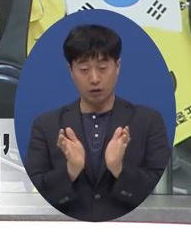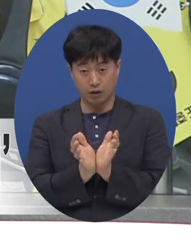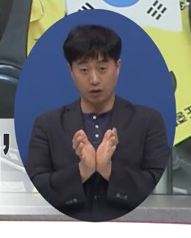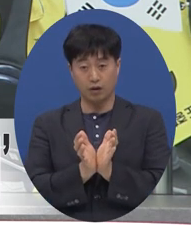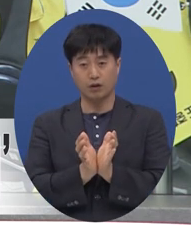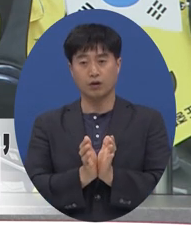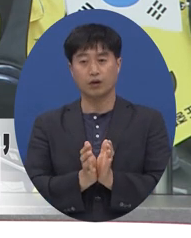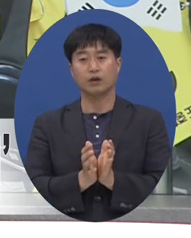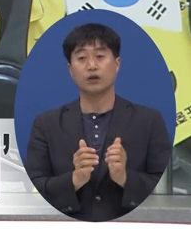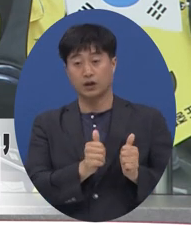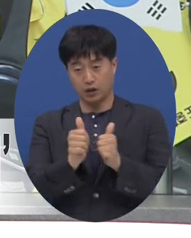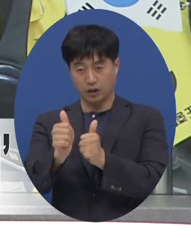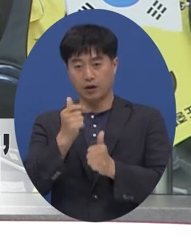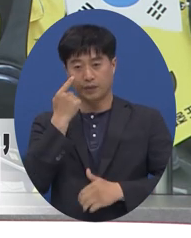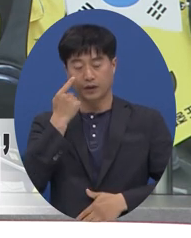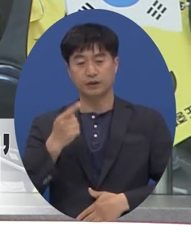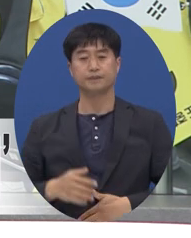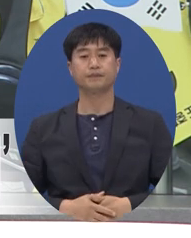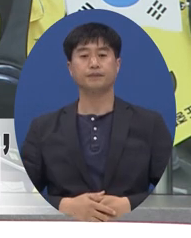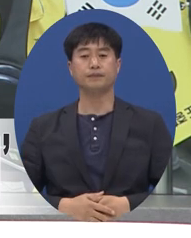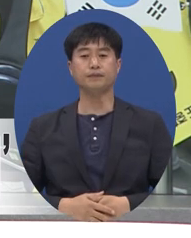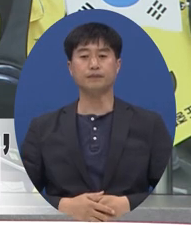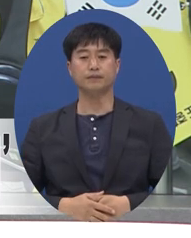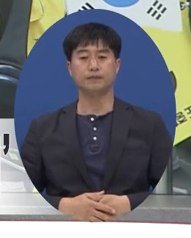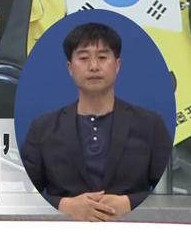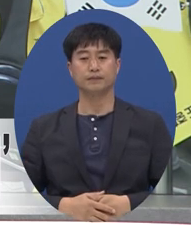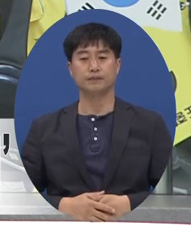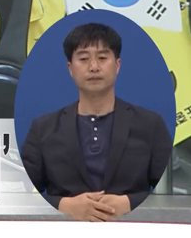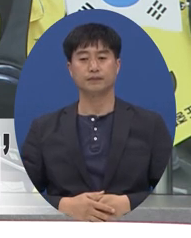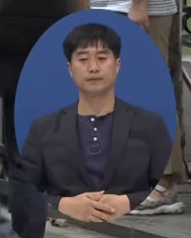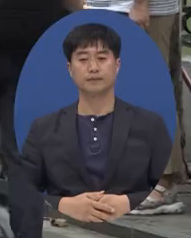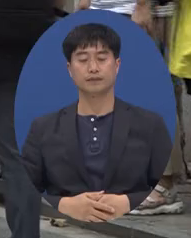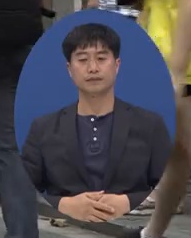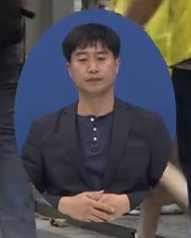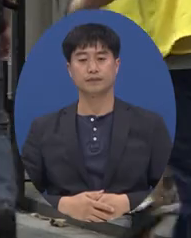역사 원정대 를 따라가 봤습니다 최창수 기자입니다